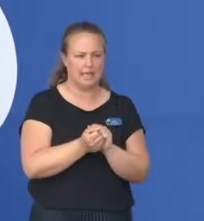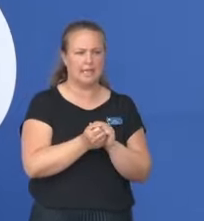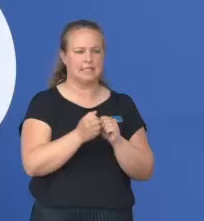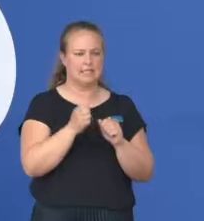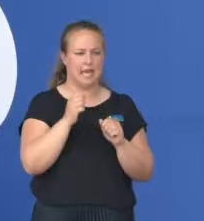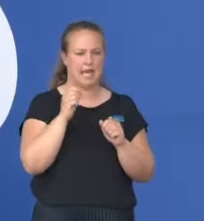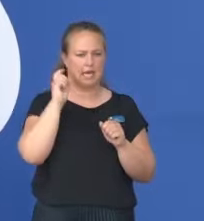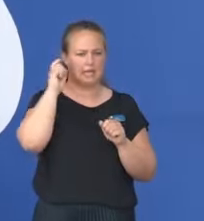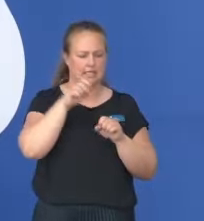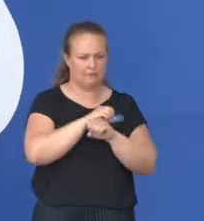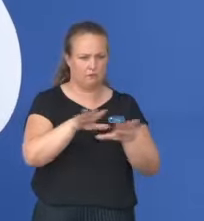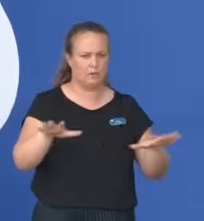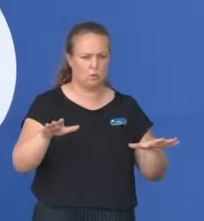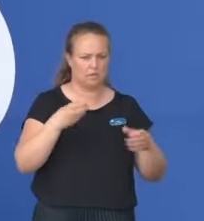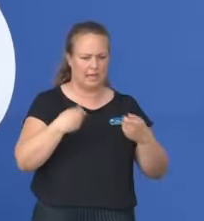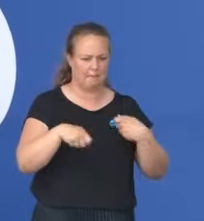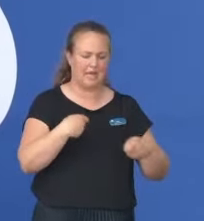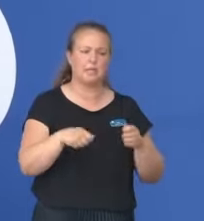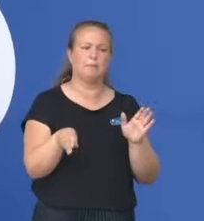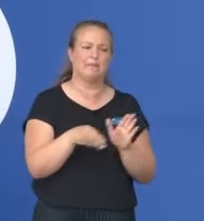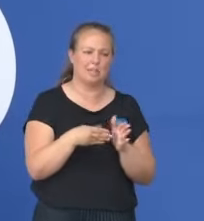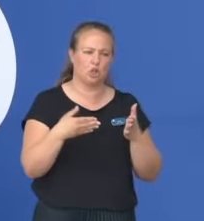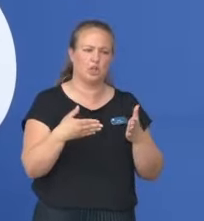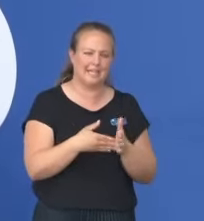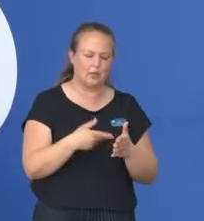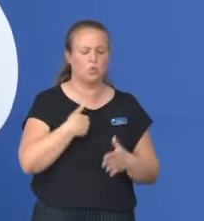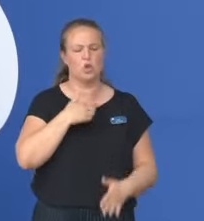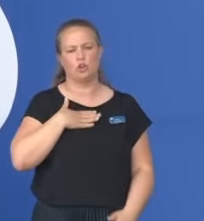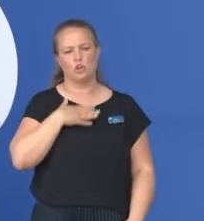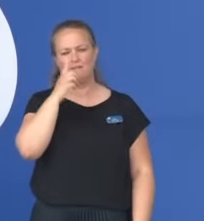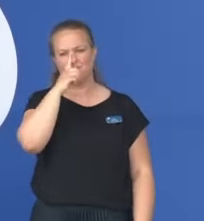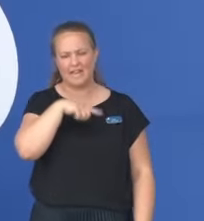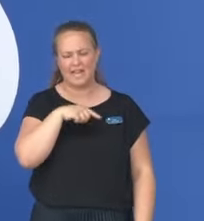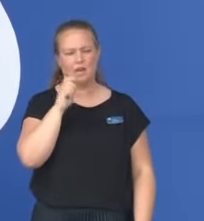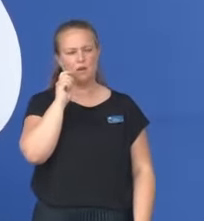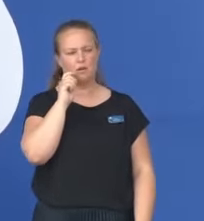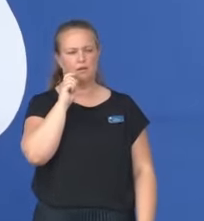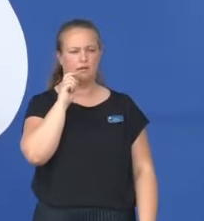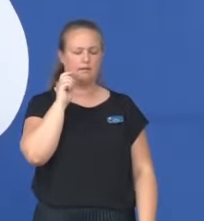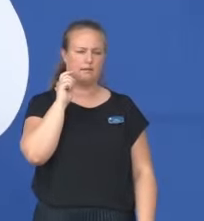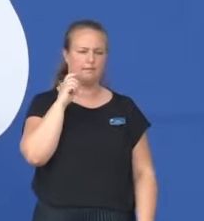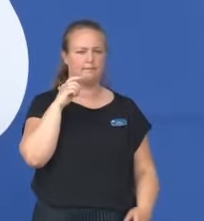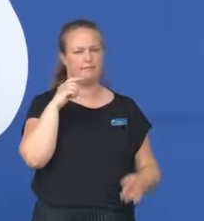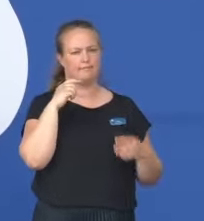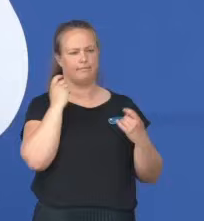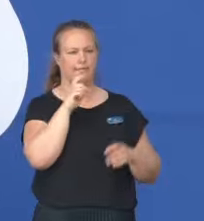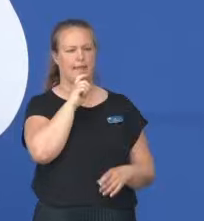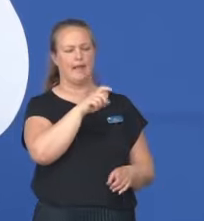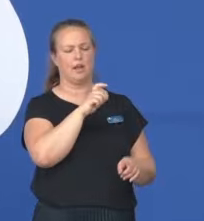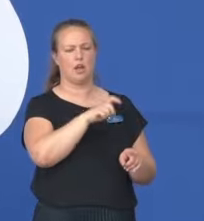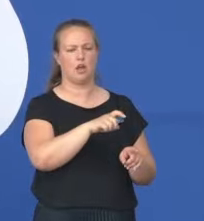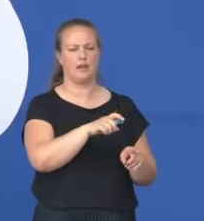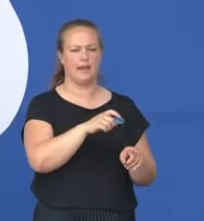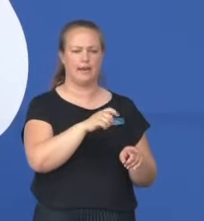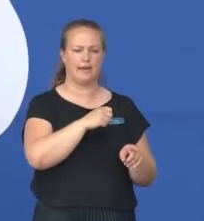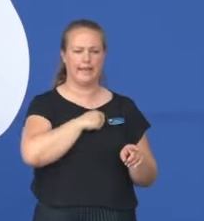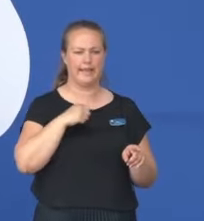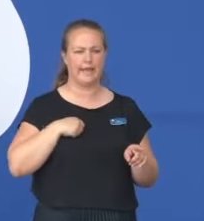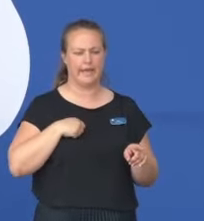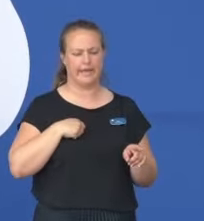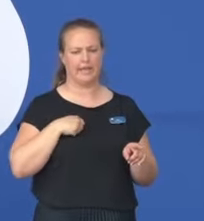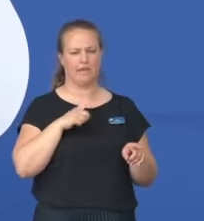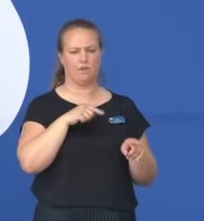det. Och jag tycker också att det är fel att anklaga regeringen för att aktivt misstänkliggöra människor i utsatta områden. Tvärtom så